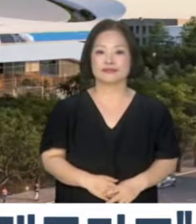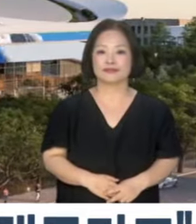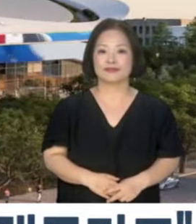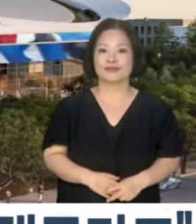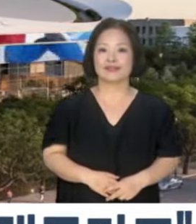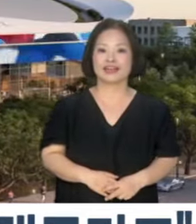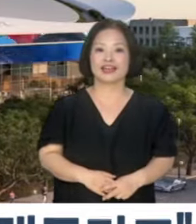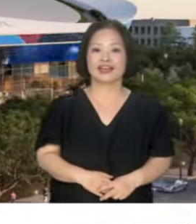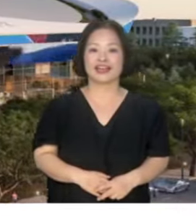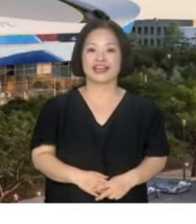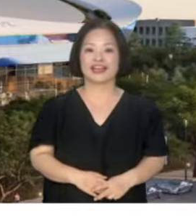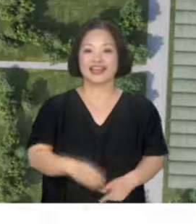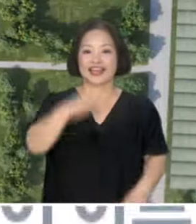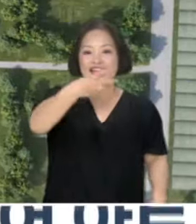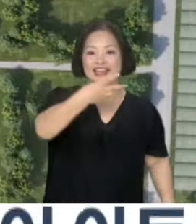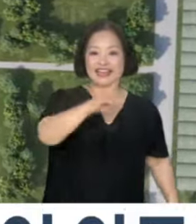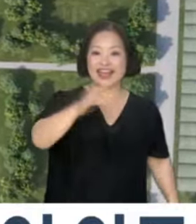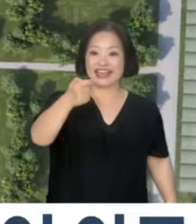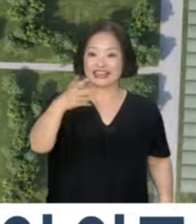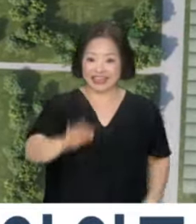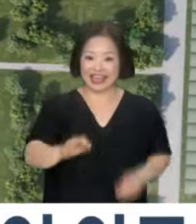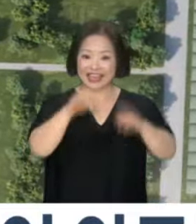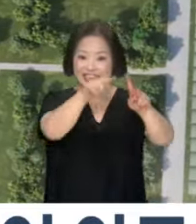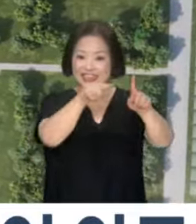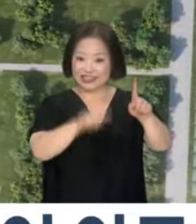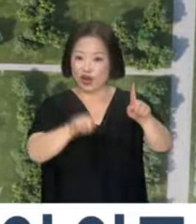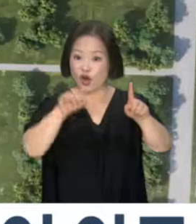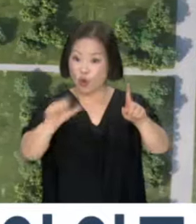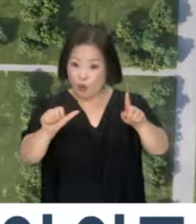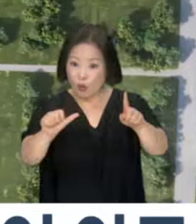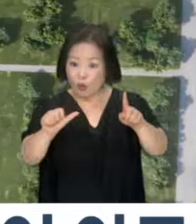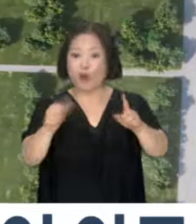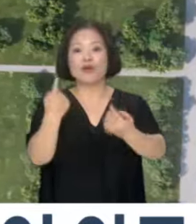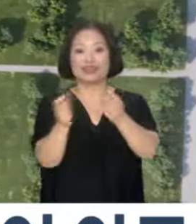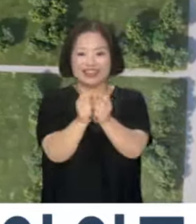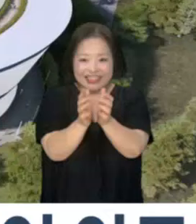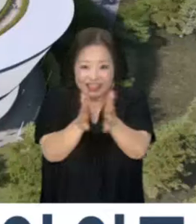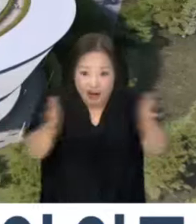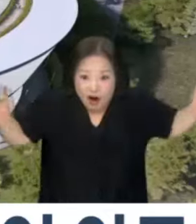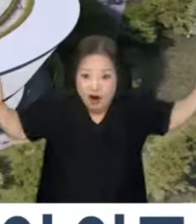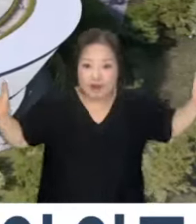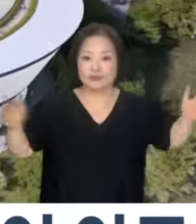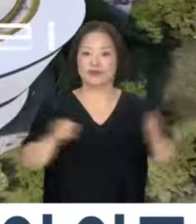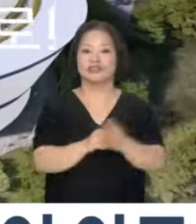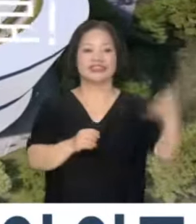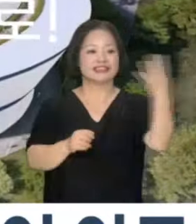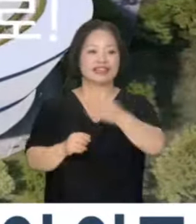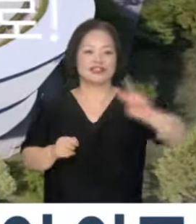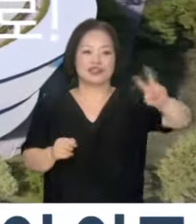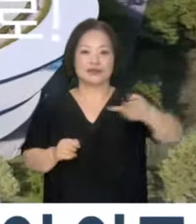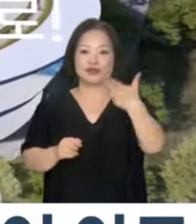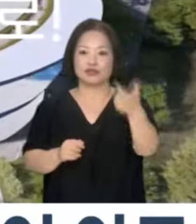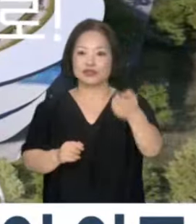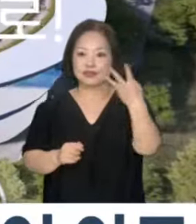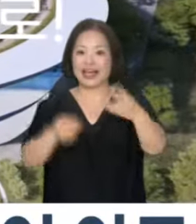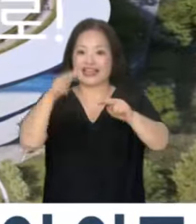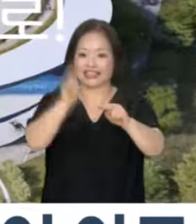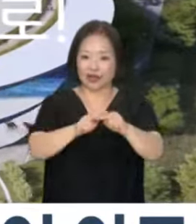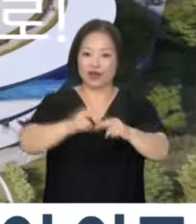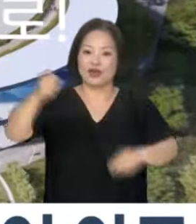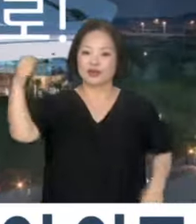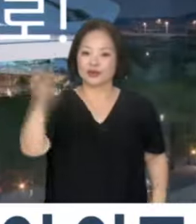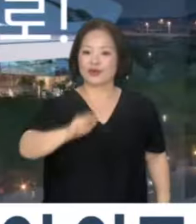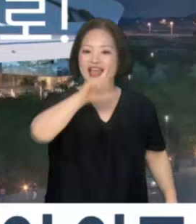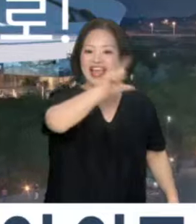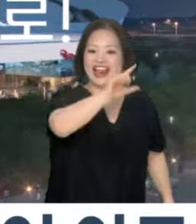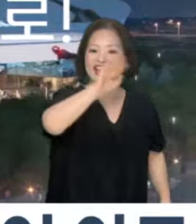기사입니다 태의 1.5배인 관람석 4천석 규모의 빙상경기장 전체에는 디스플레이를